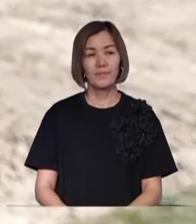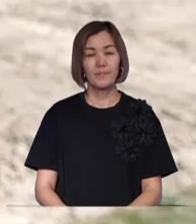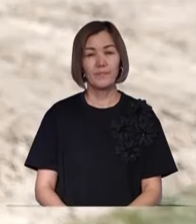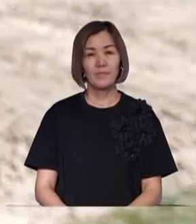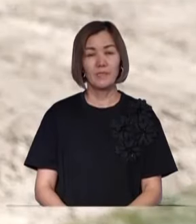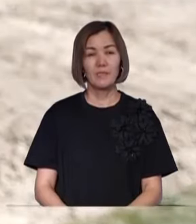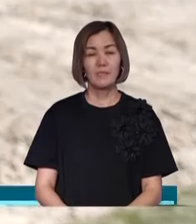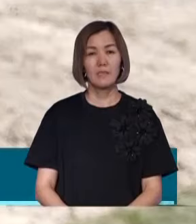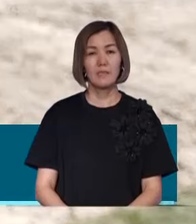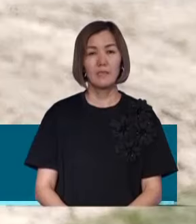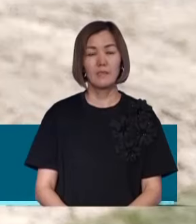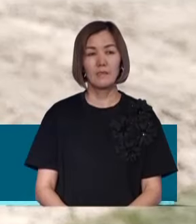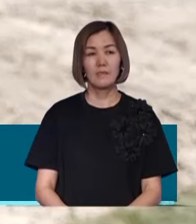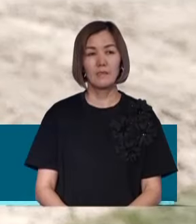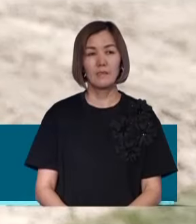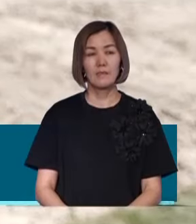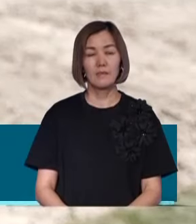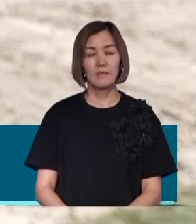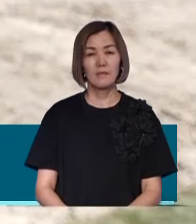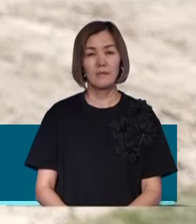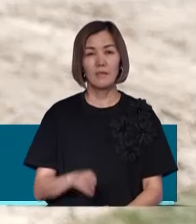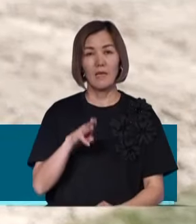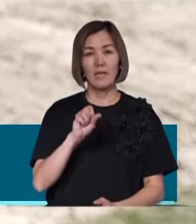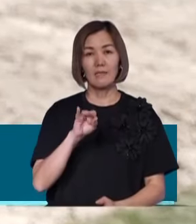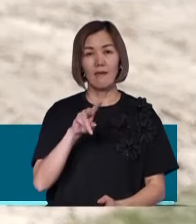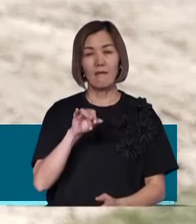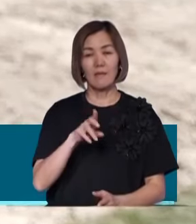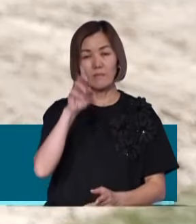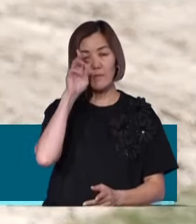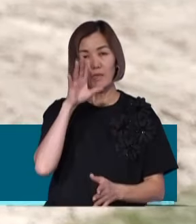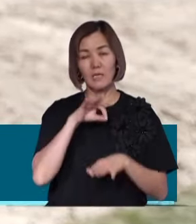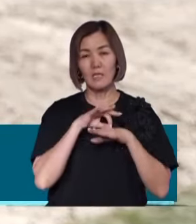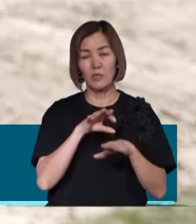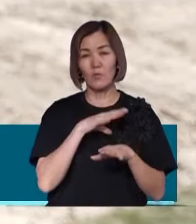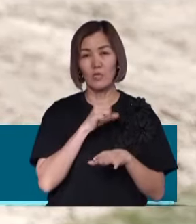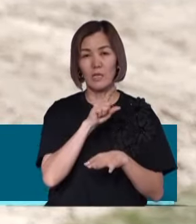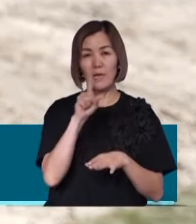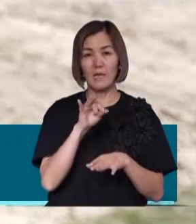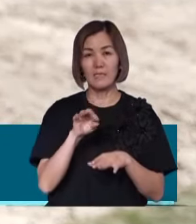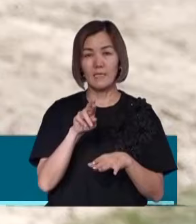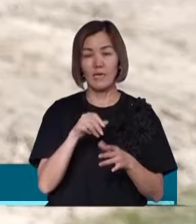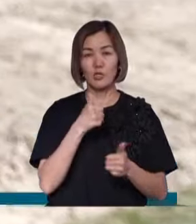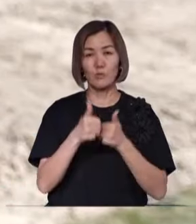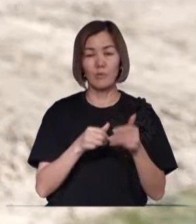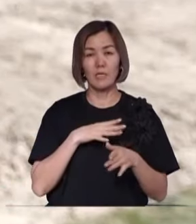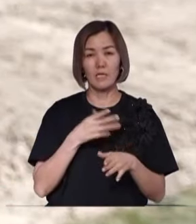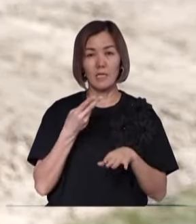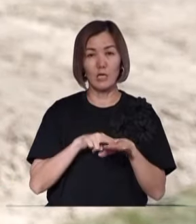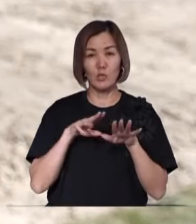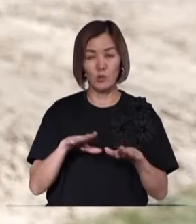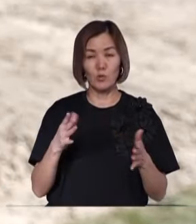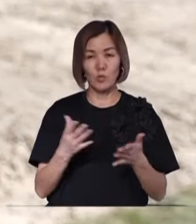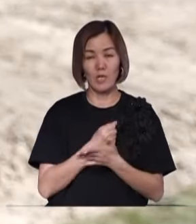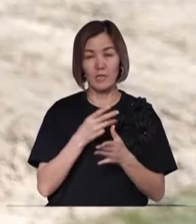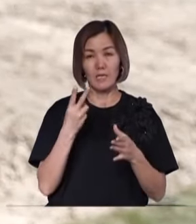Таиланд мемлекетінде өтті Азия чемпионаты. Сол Азия чемпионатында күміс жүлдегер болдық. Командамен